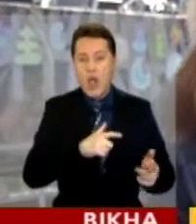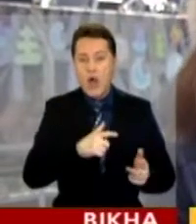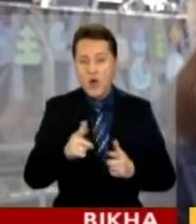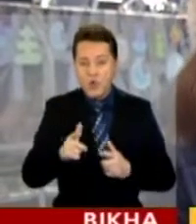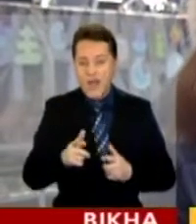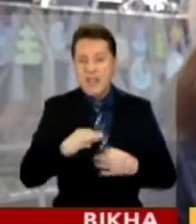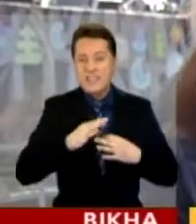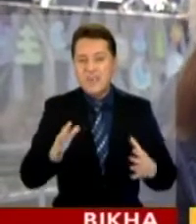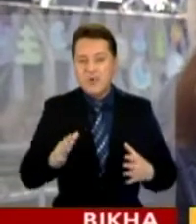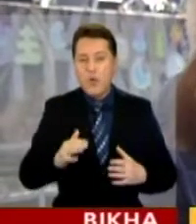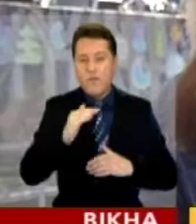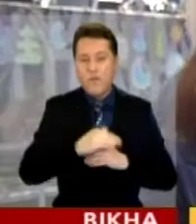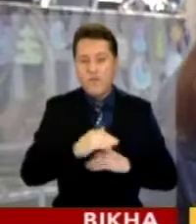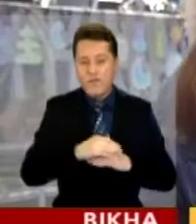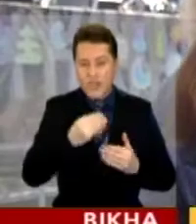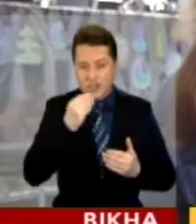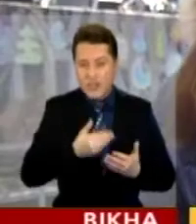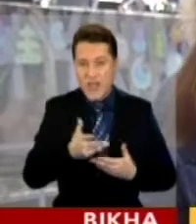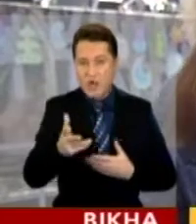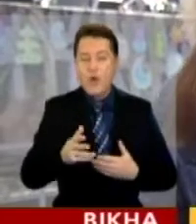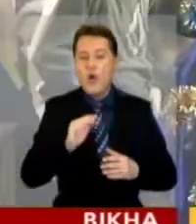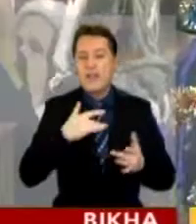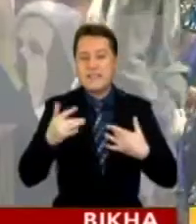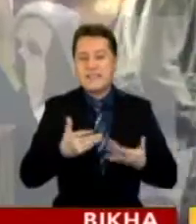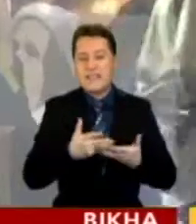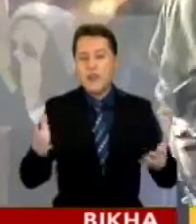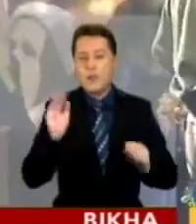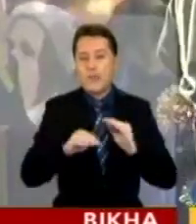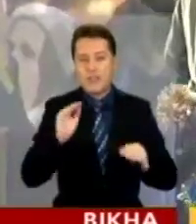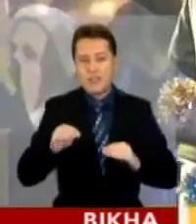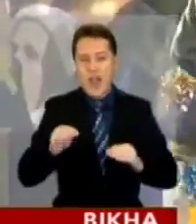на Майдані почали прикрашати для різдвяного вертепу.